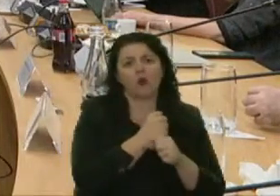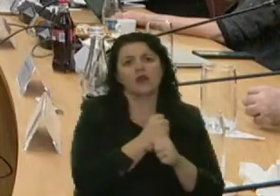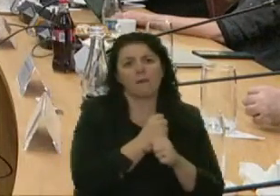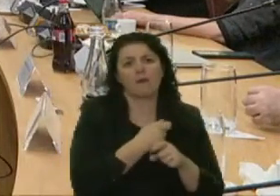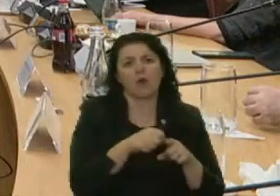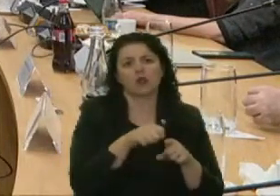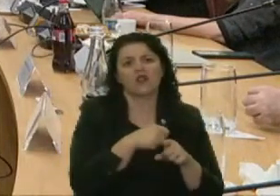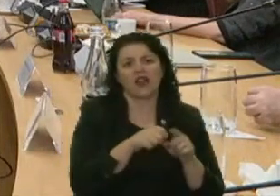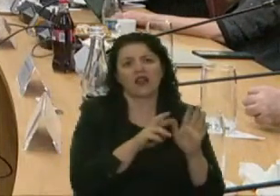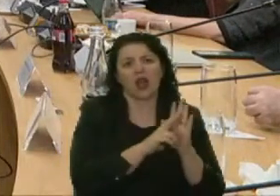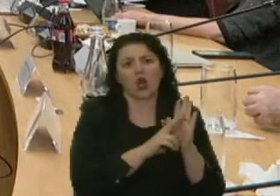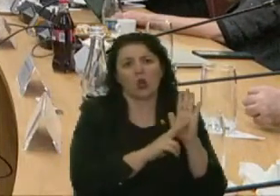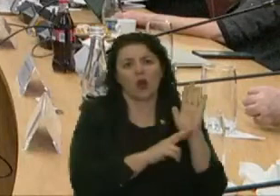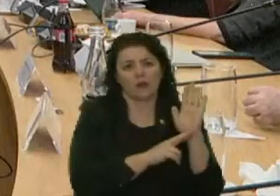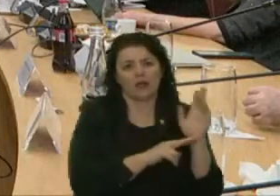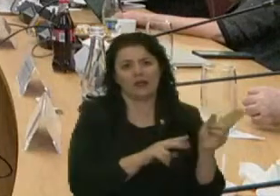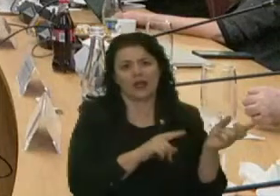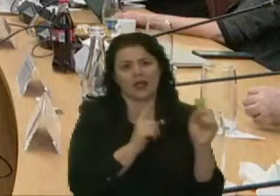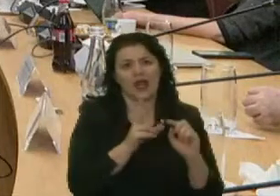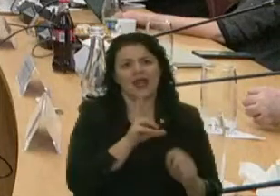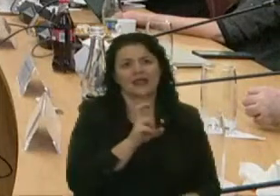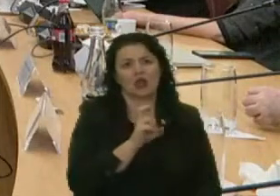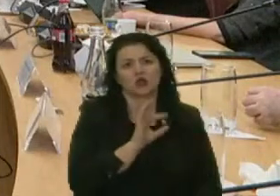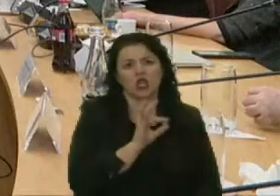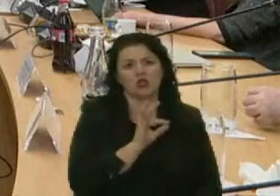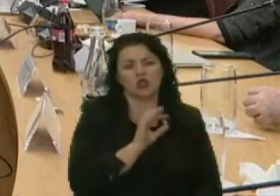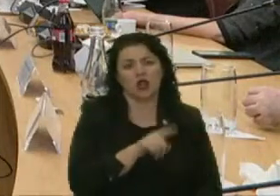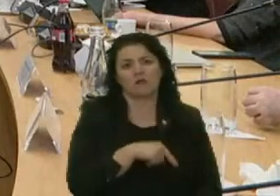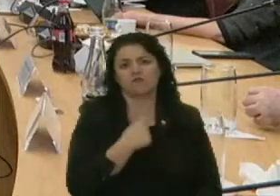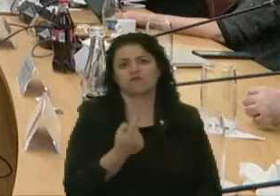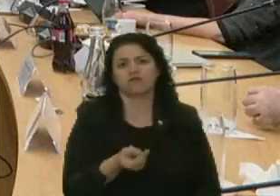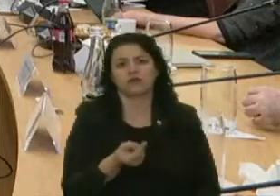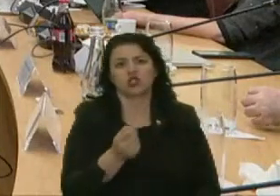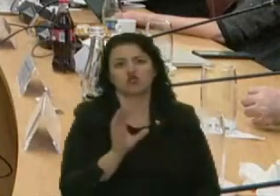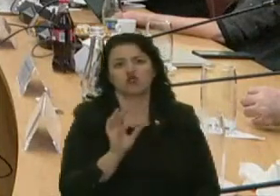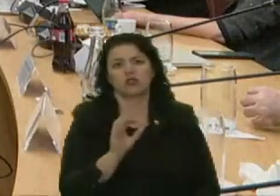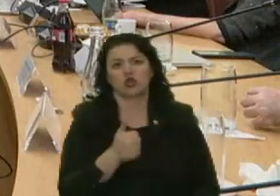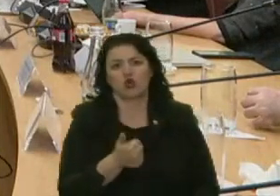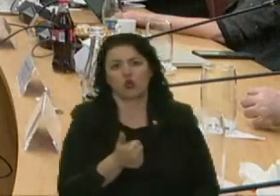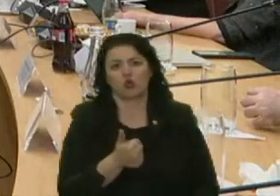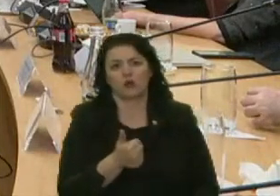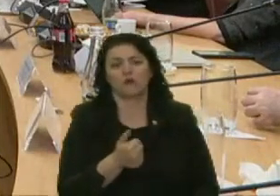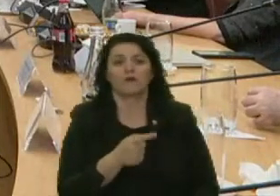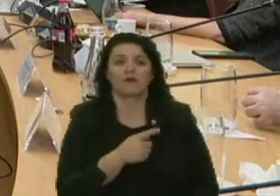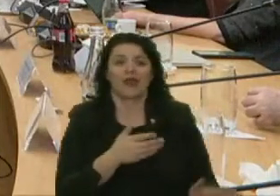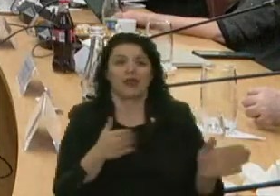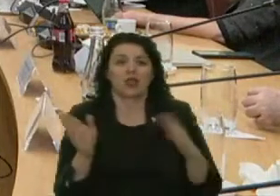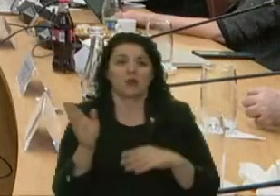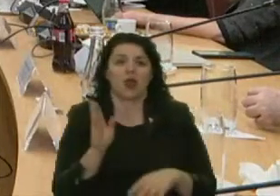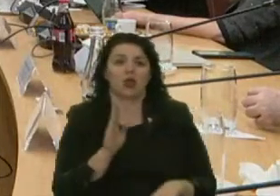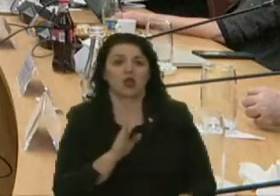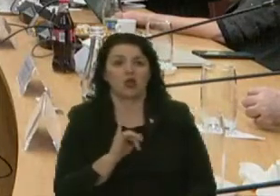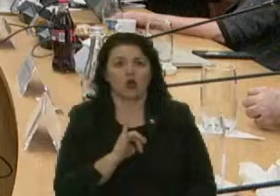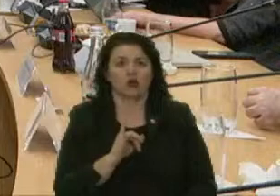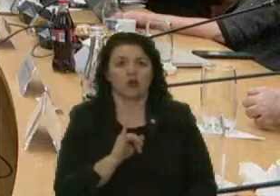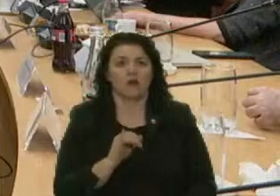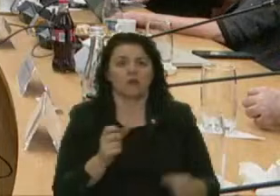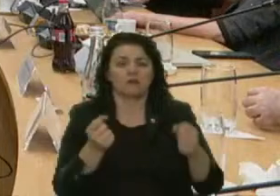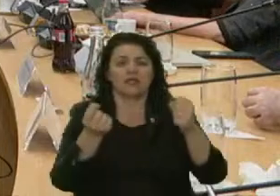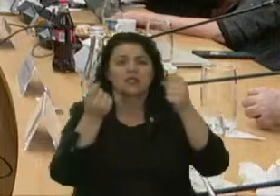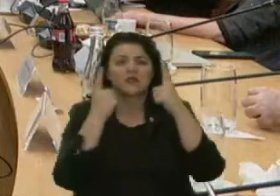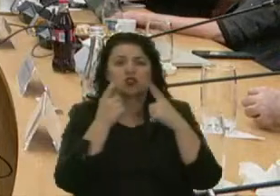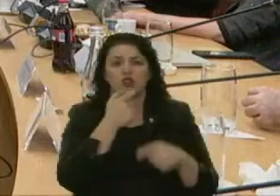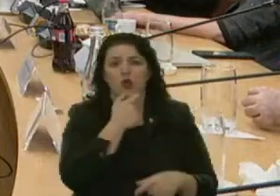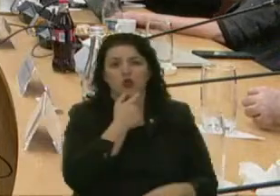la modificarea regulamentului de a trece de la 350 la OG 51 dacă se începe în iunie se poate Teoretic finaliza până la